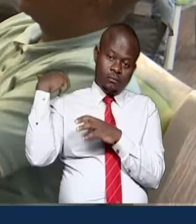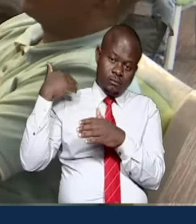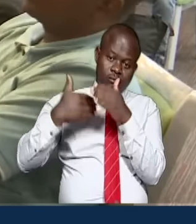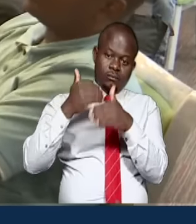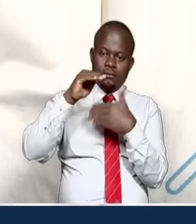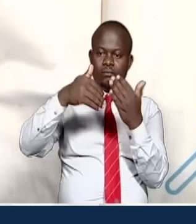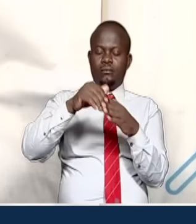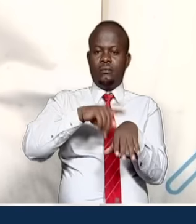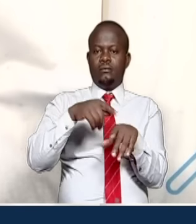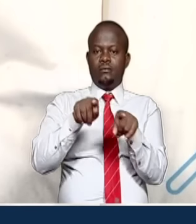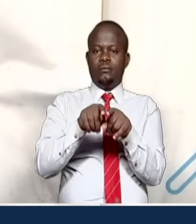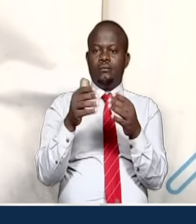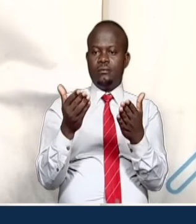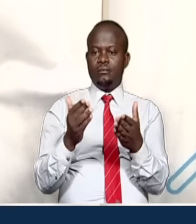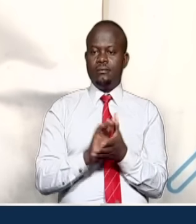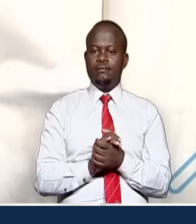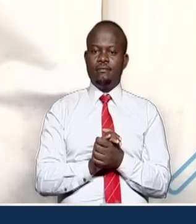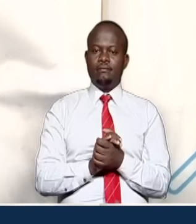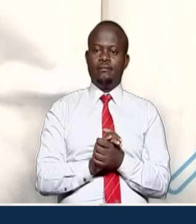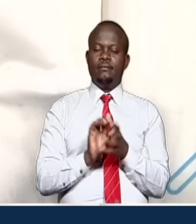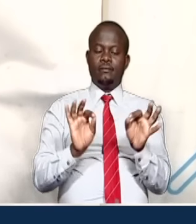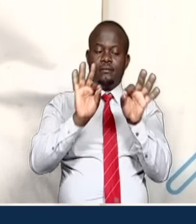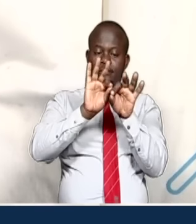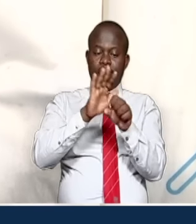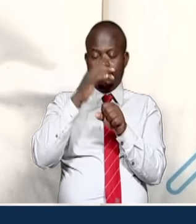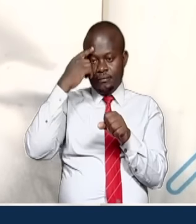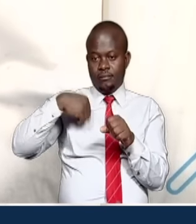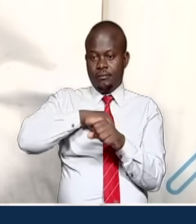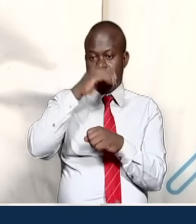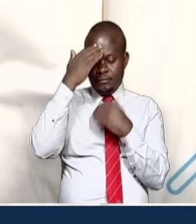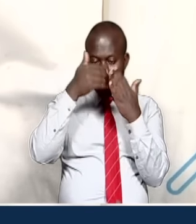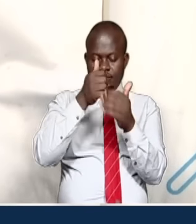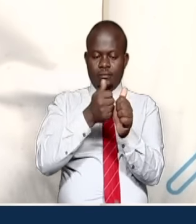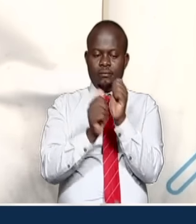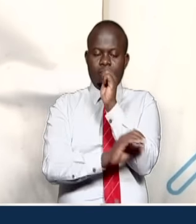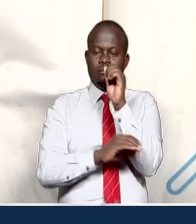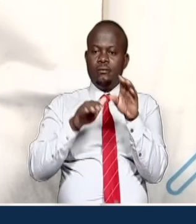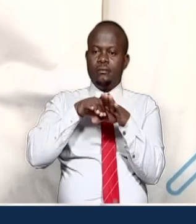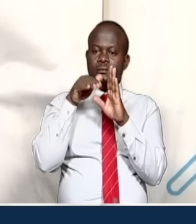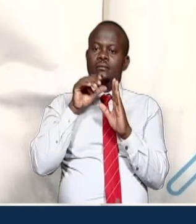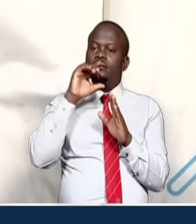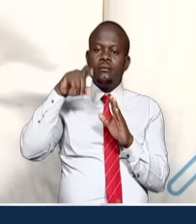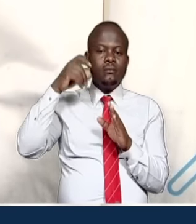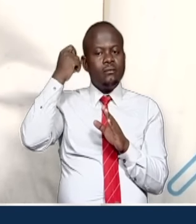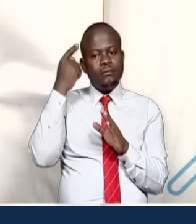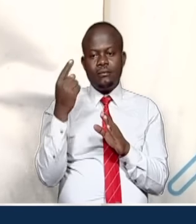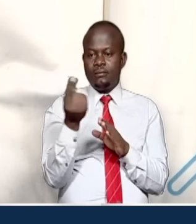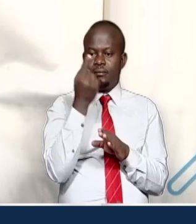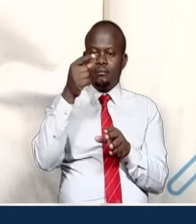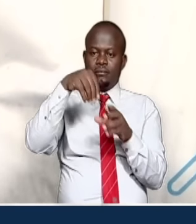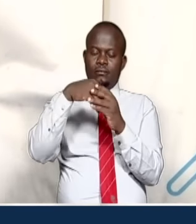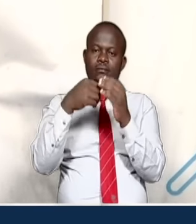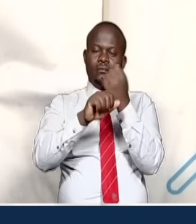umuturanyi mu bihe nk'ibi. Ni ngombwa kuri twe kuko buri gihugu kinyamuryango ntabwo gikwiye kumva ko kiri cyonyine igihe kiri mu